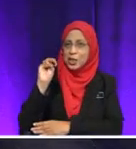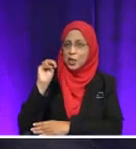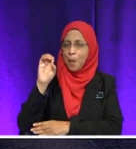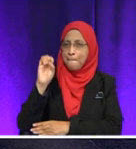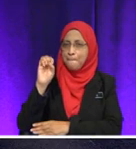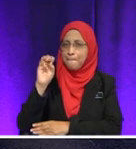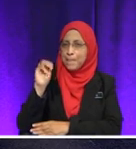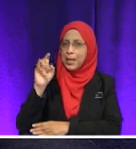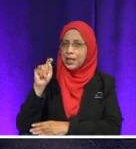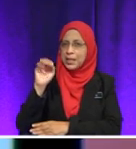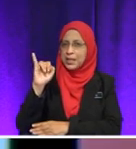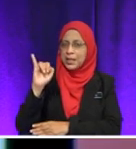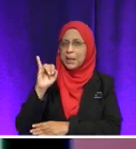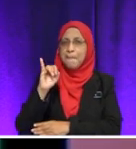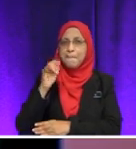mata